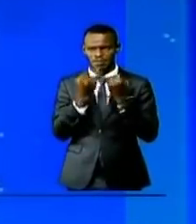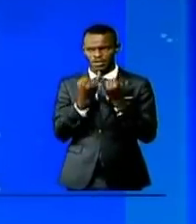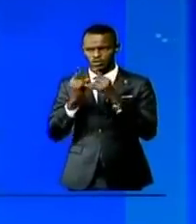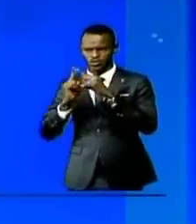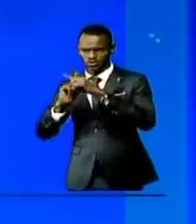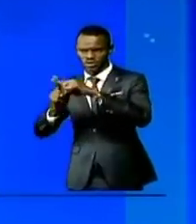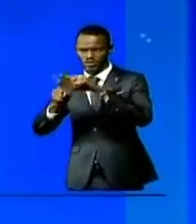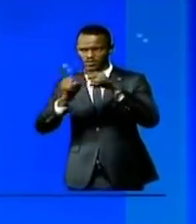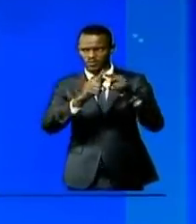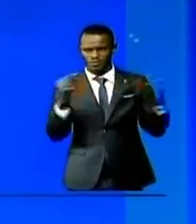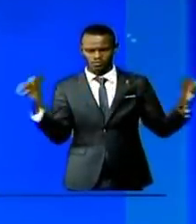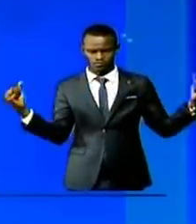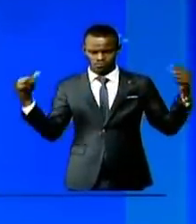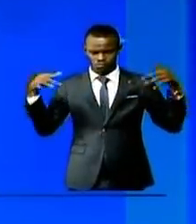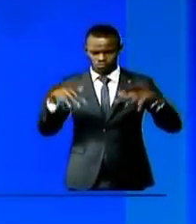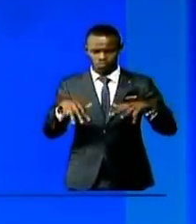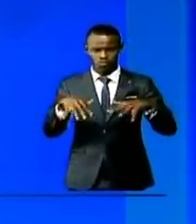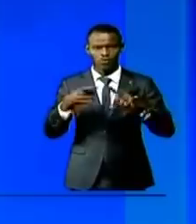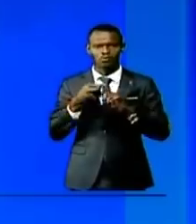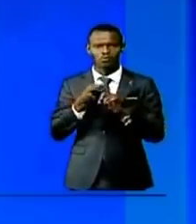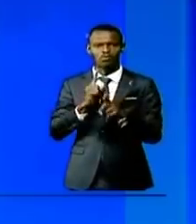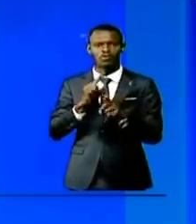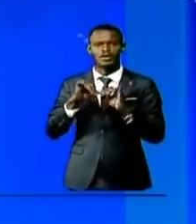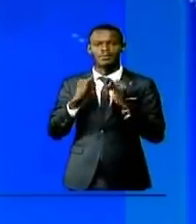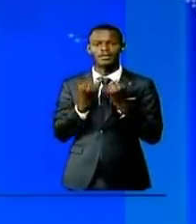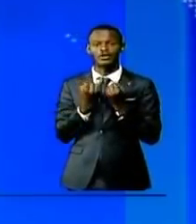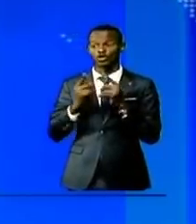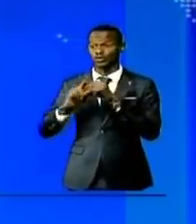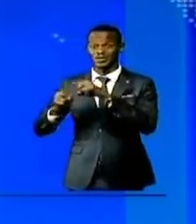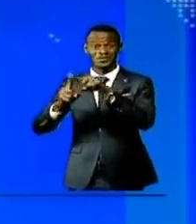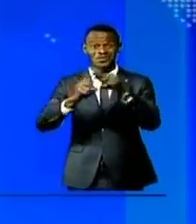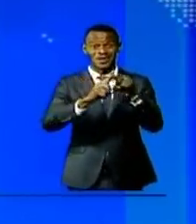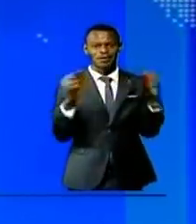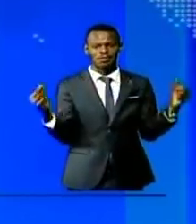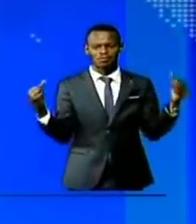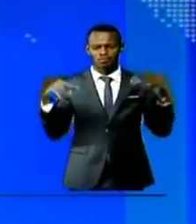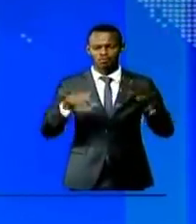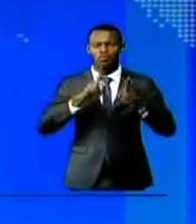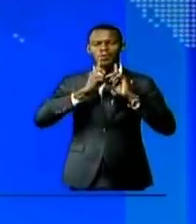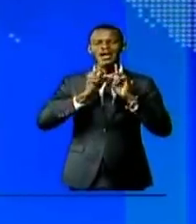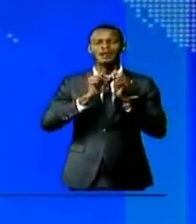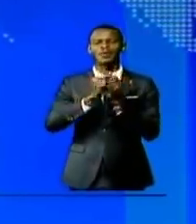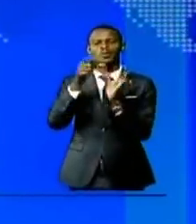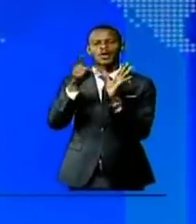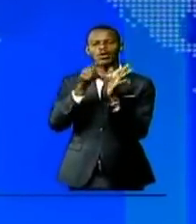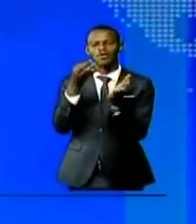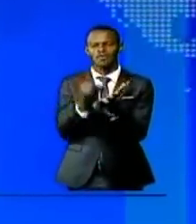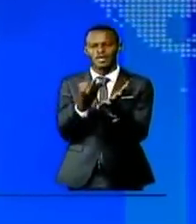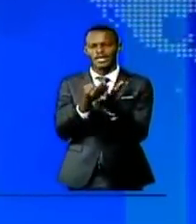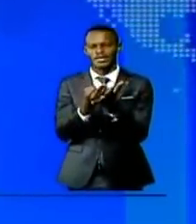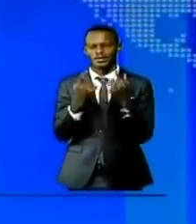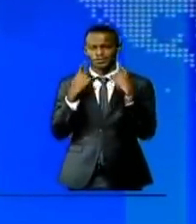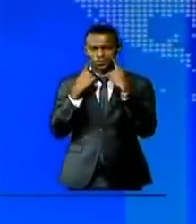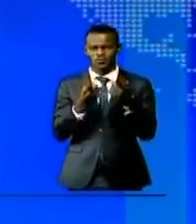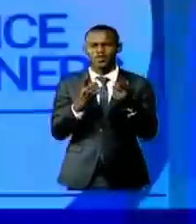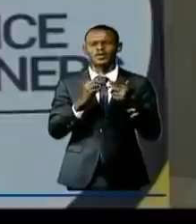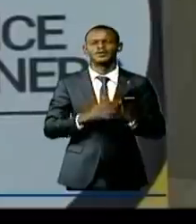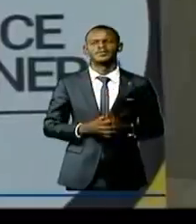agents des différentes institutions de la République. Un reportage de Jacques Kabouaba Moukoumina Sedouga.